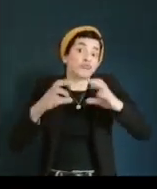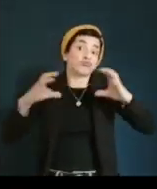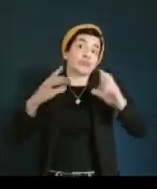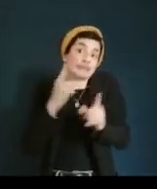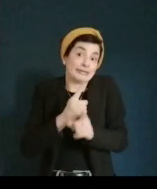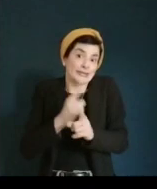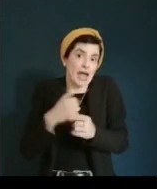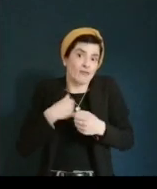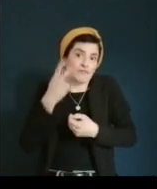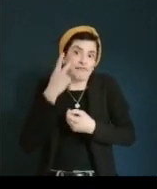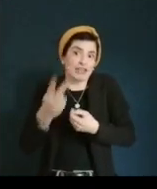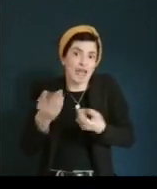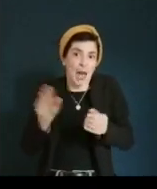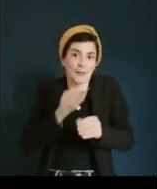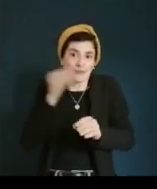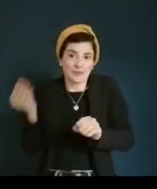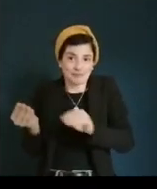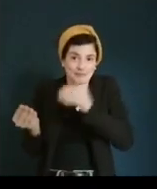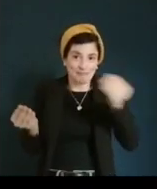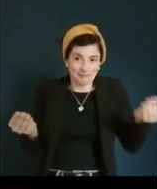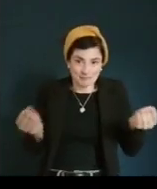Lo vado a scoprire.